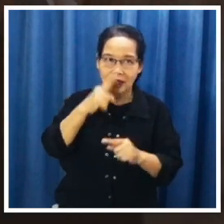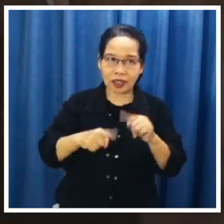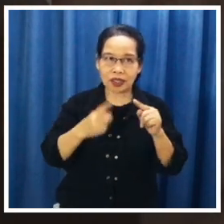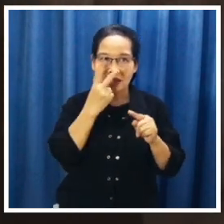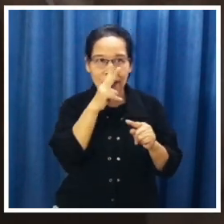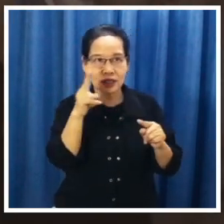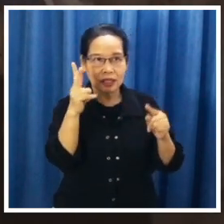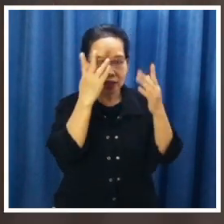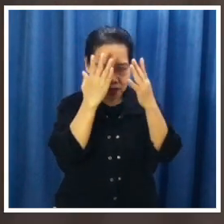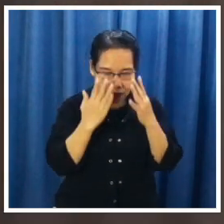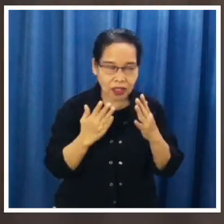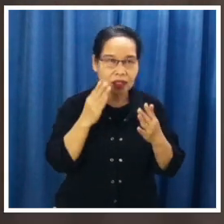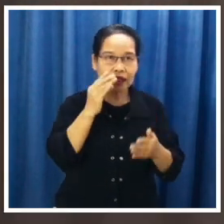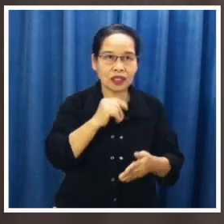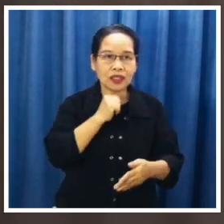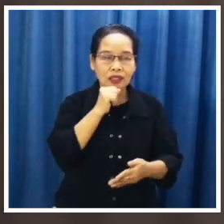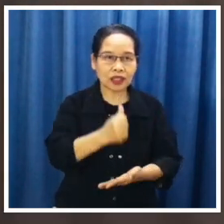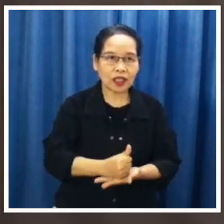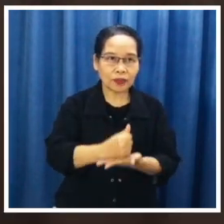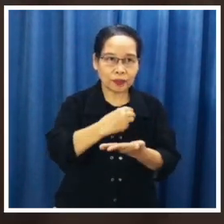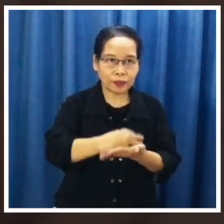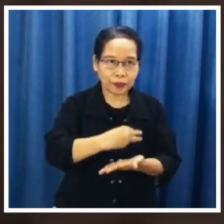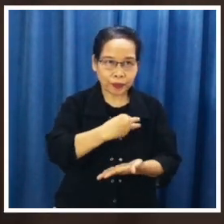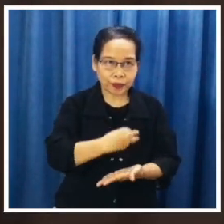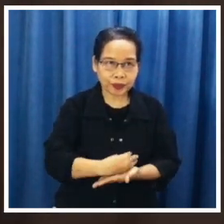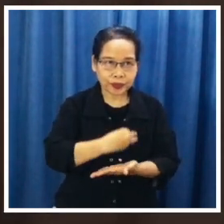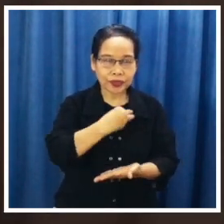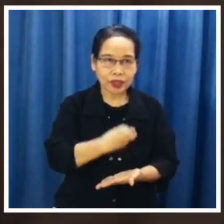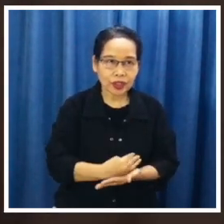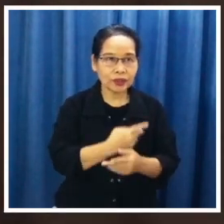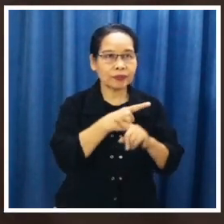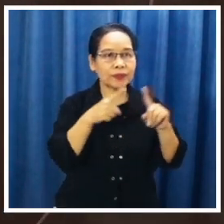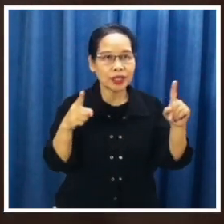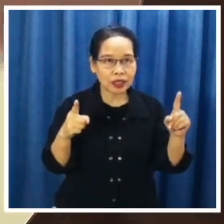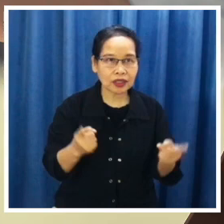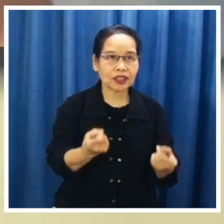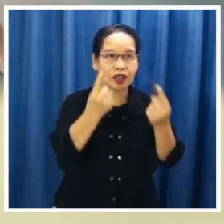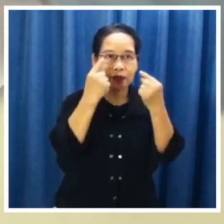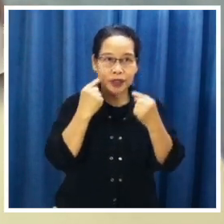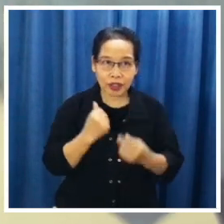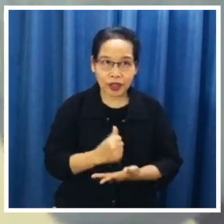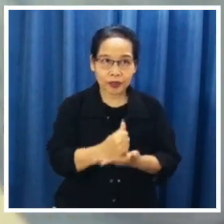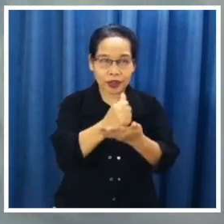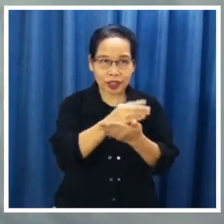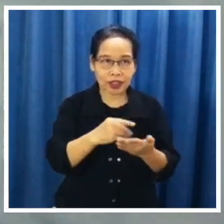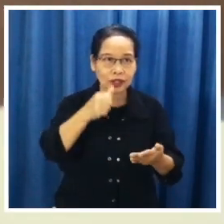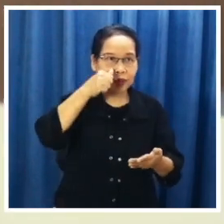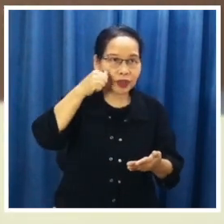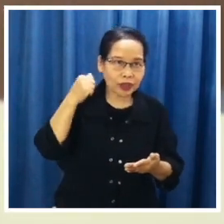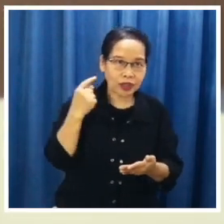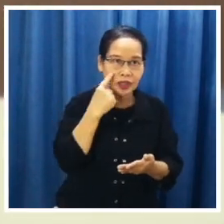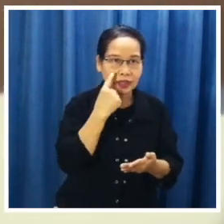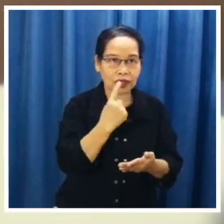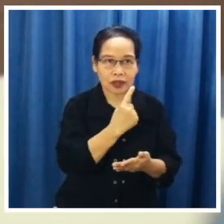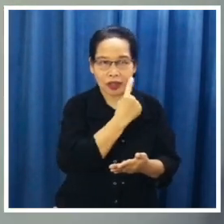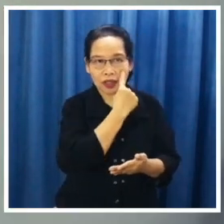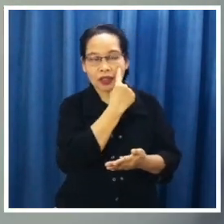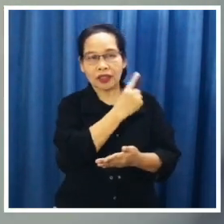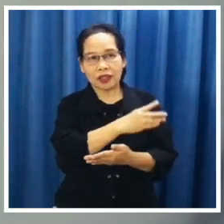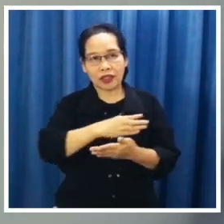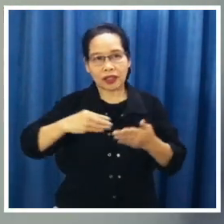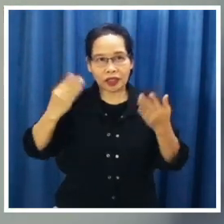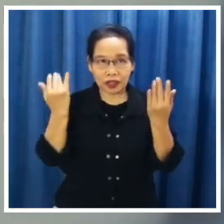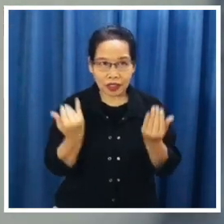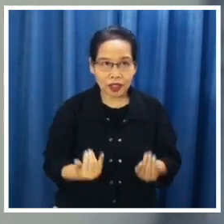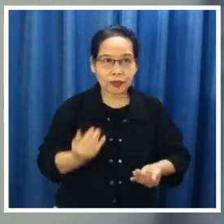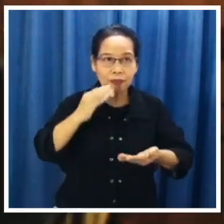di na makakita. Sobrang lungkot dahil di rin makatulong kumita ng pera. Pero agad na dumating ang tulong na operahan kanyang